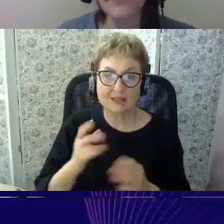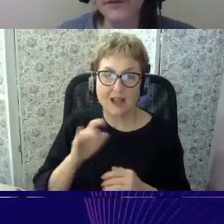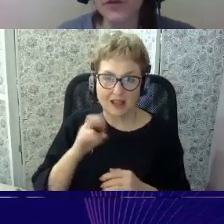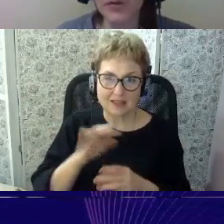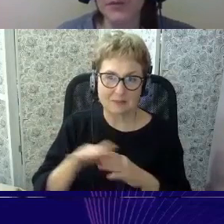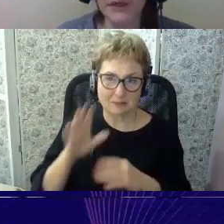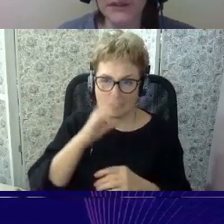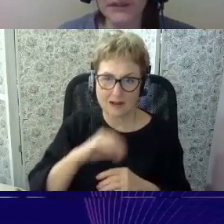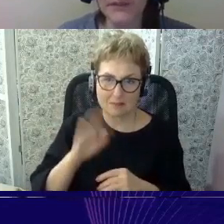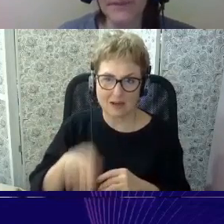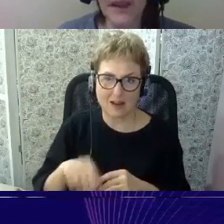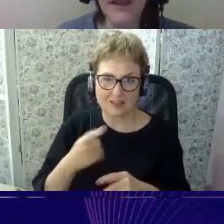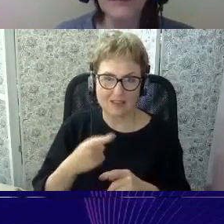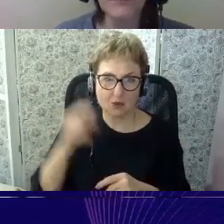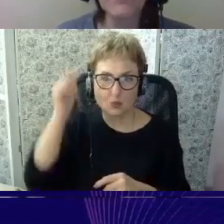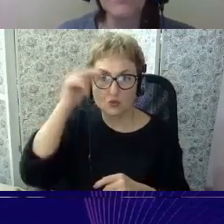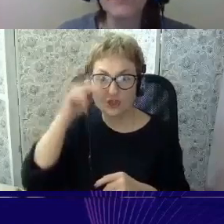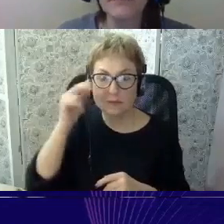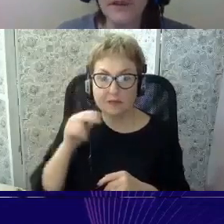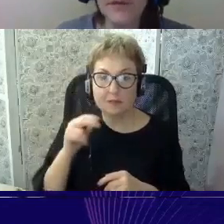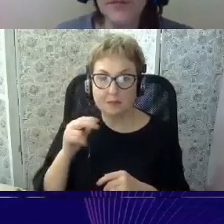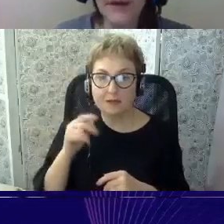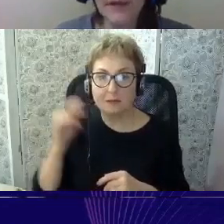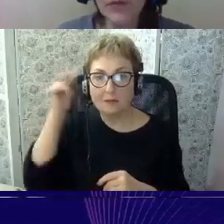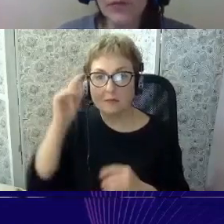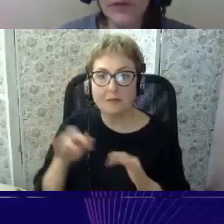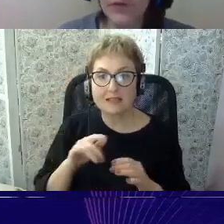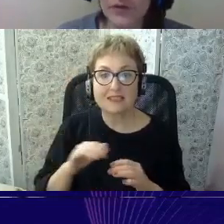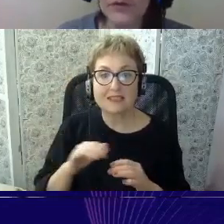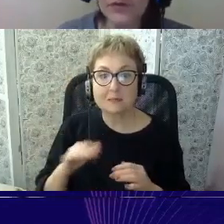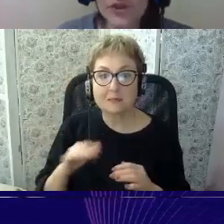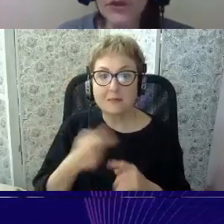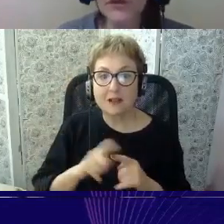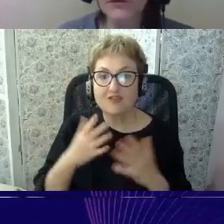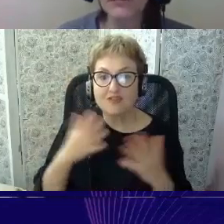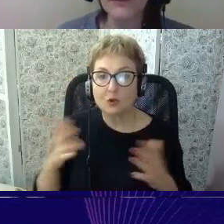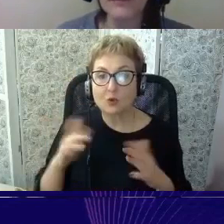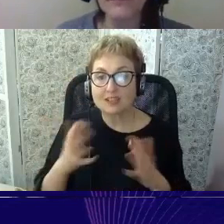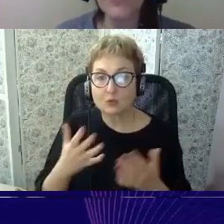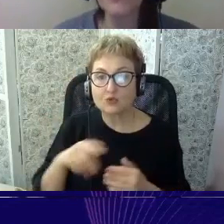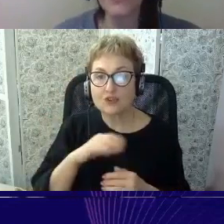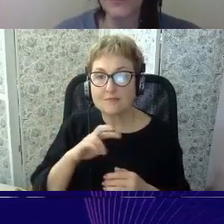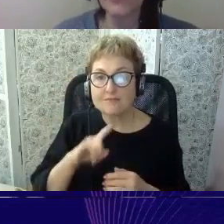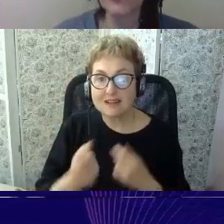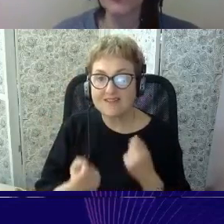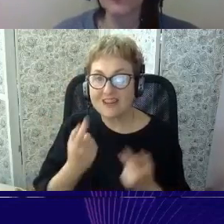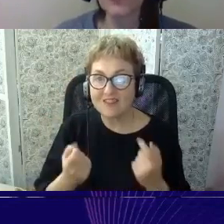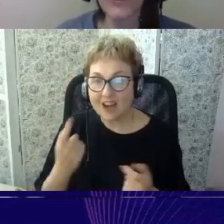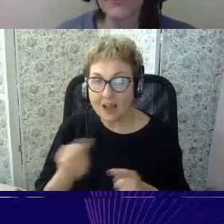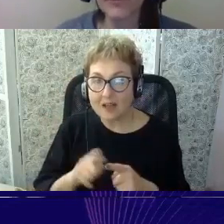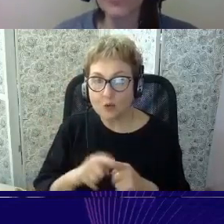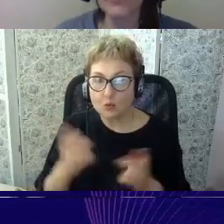они справятся с учебным процессом. И именно поэтому во многих случаях мы выявляем вот